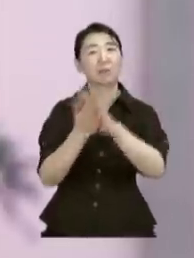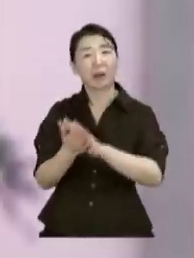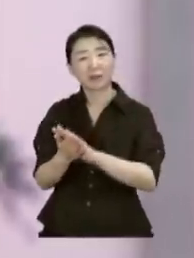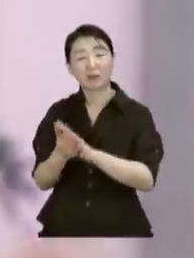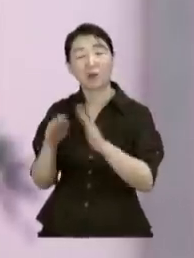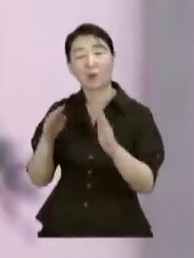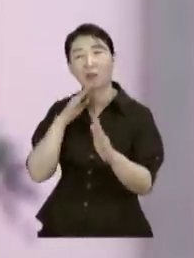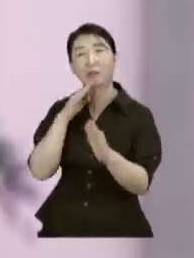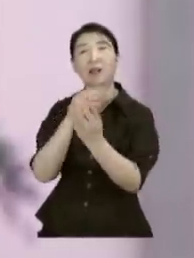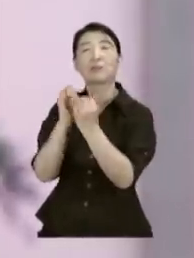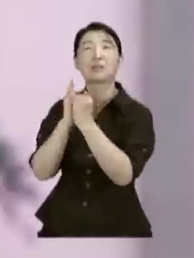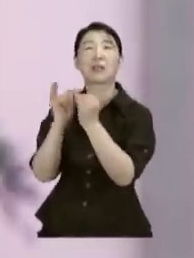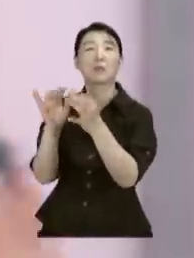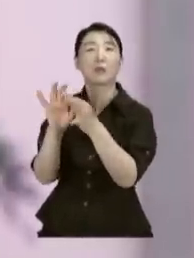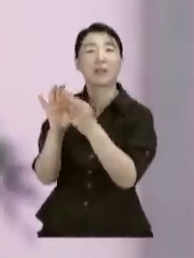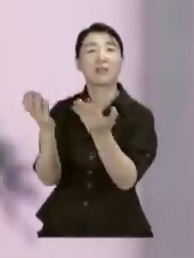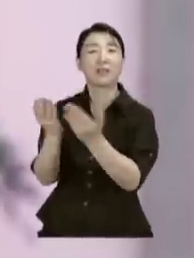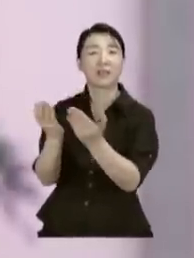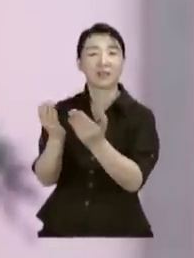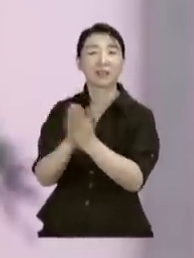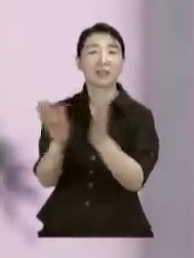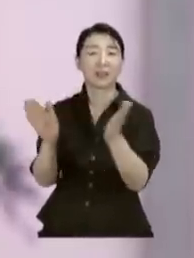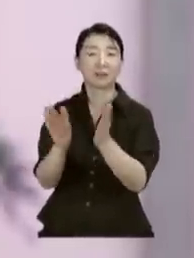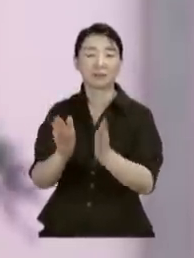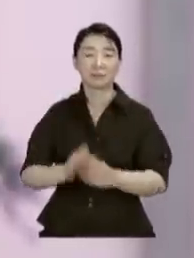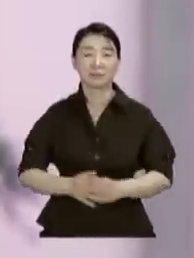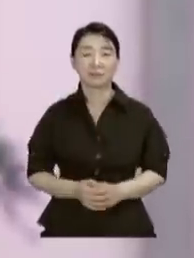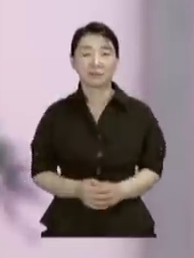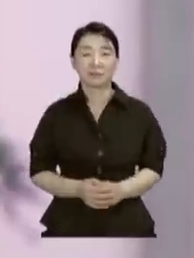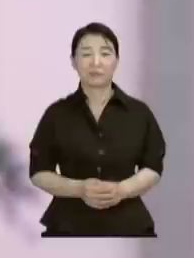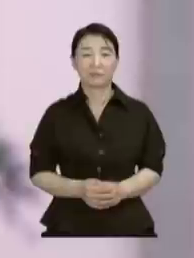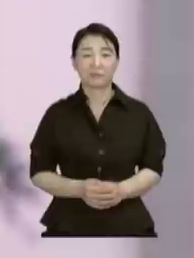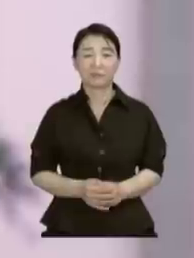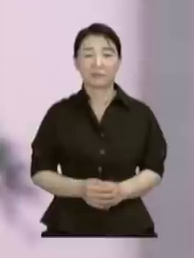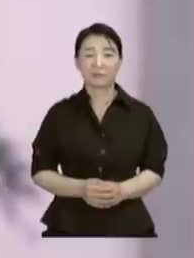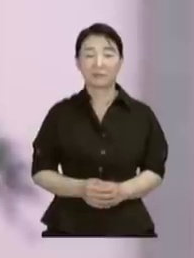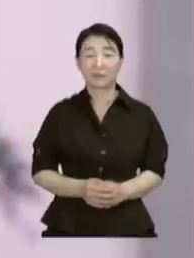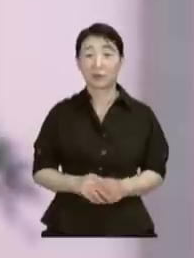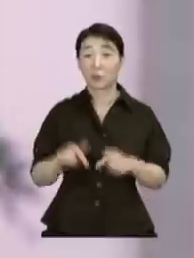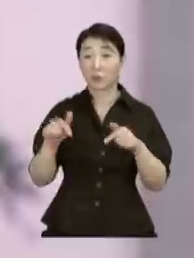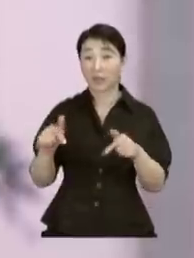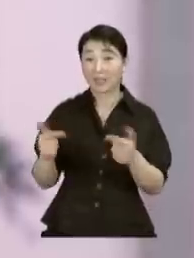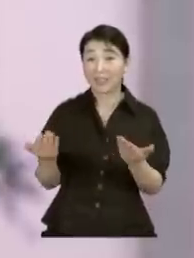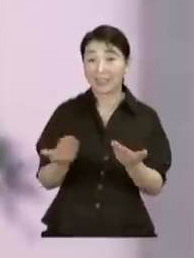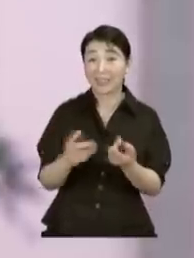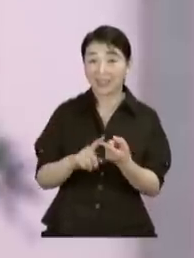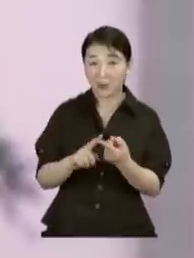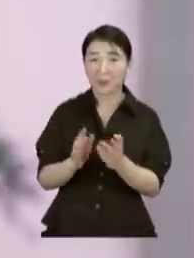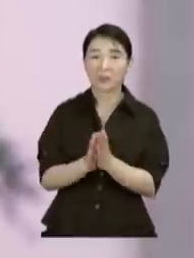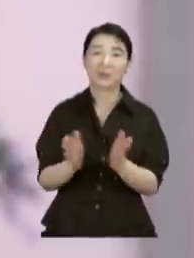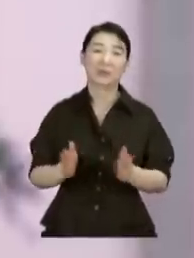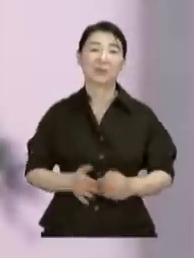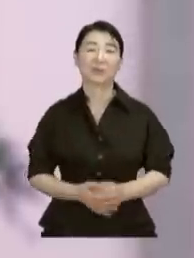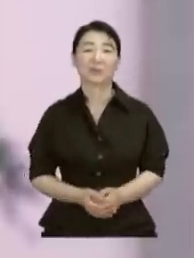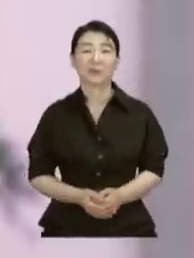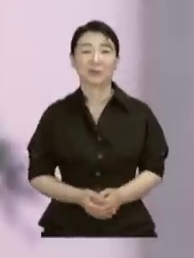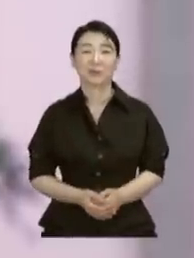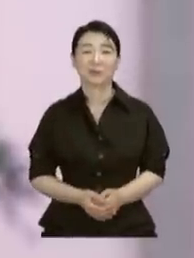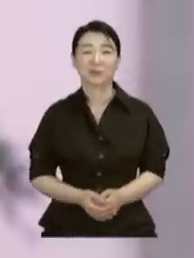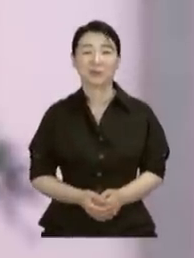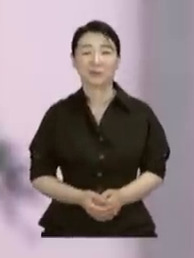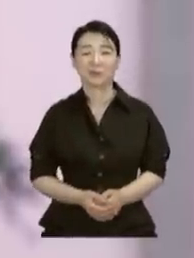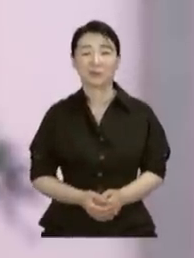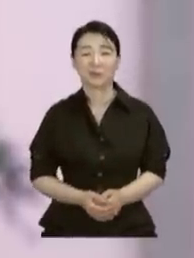어린이집의 교사는 이제 내려놓고 이제 예. 그 한정협의 간사로서 이제 일을 하겠습니다. 그럼 이제